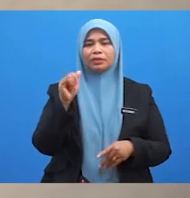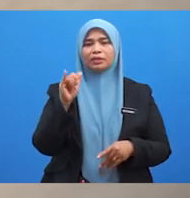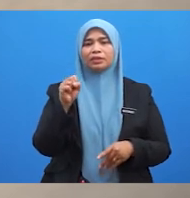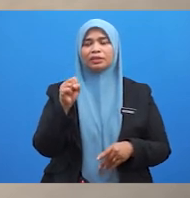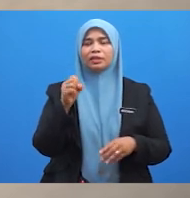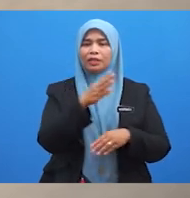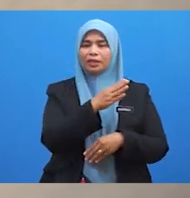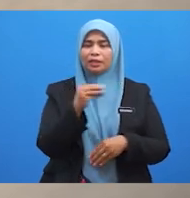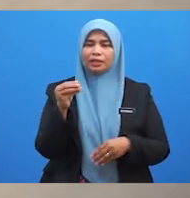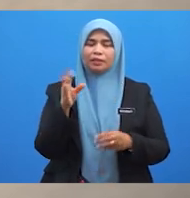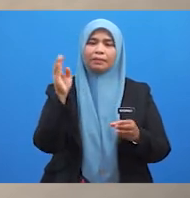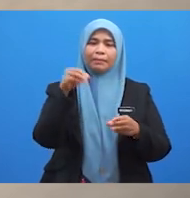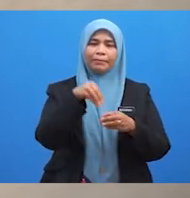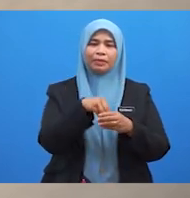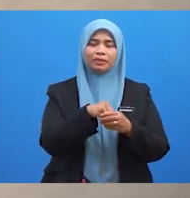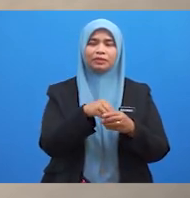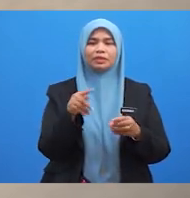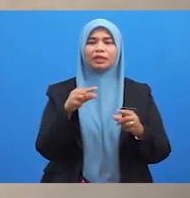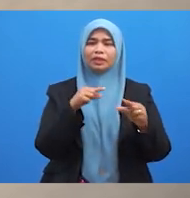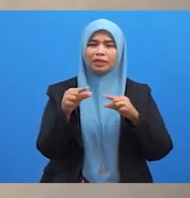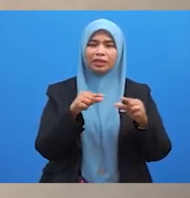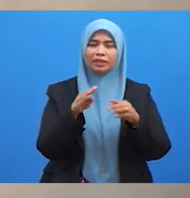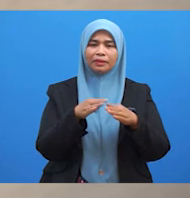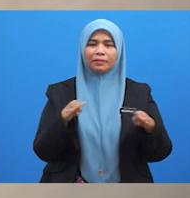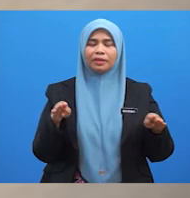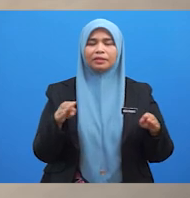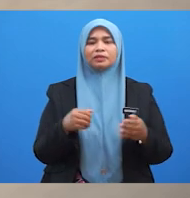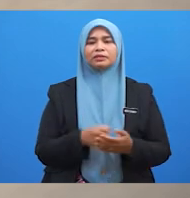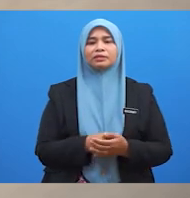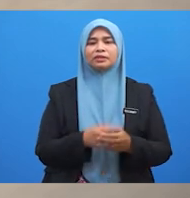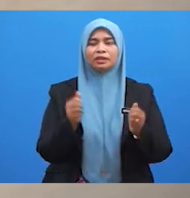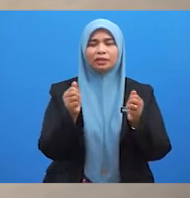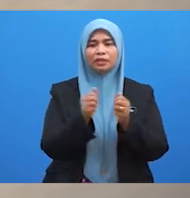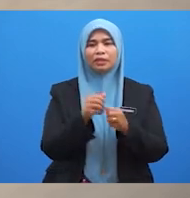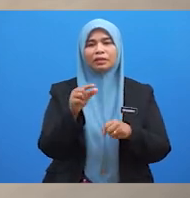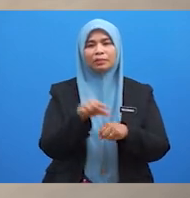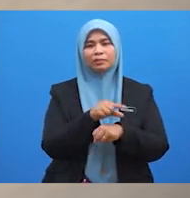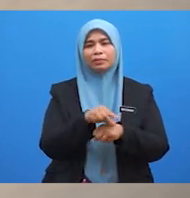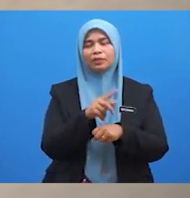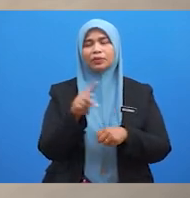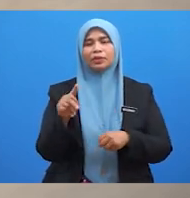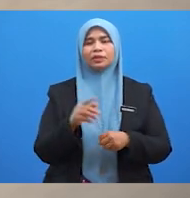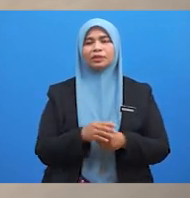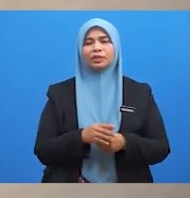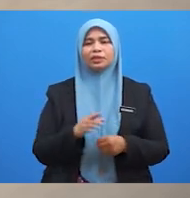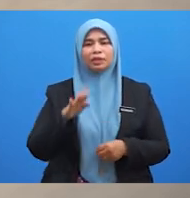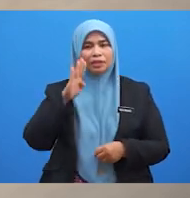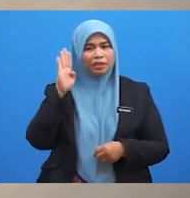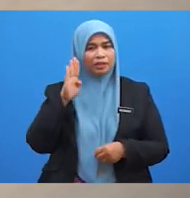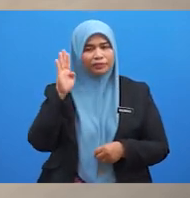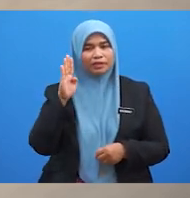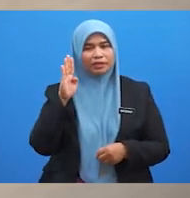dan memasukkan gaya bahasa dengan menggunakan